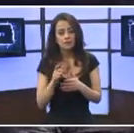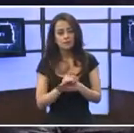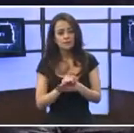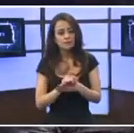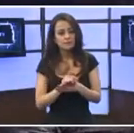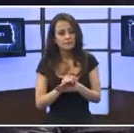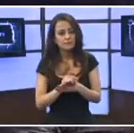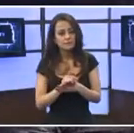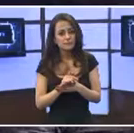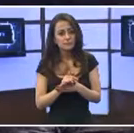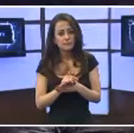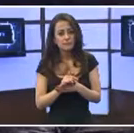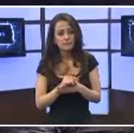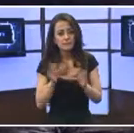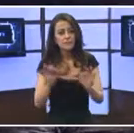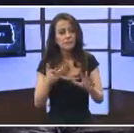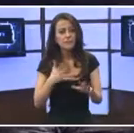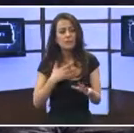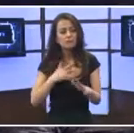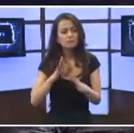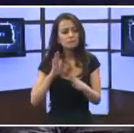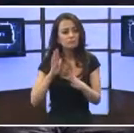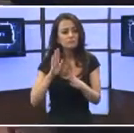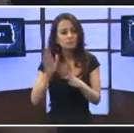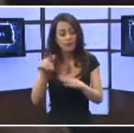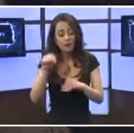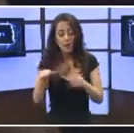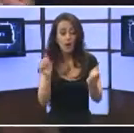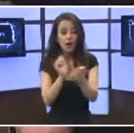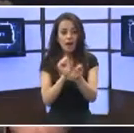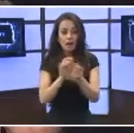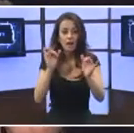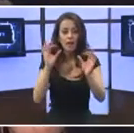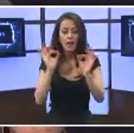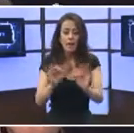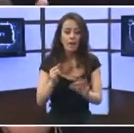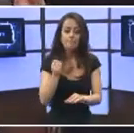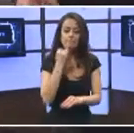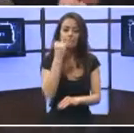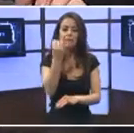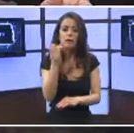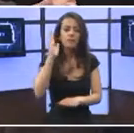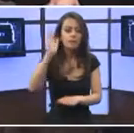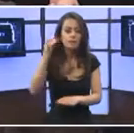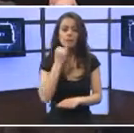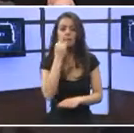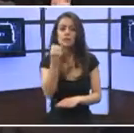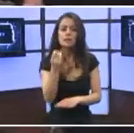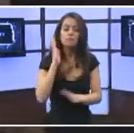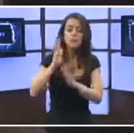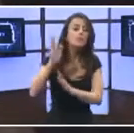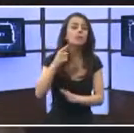inşallah hep yani böyle olur. Şimdi hayır ben sürekli bu aileleri hep ziyaretlere giderim. Gittiğimde söylediğim bir şey